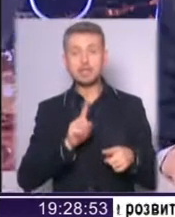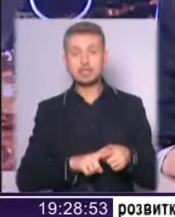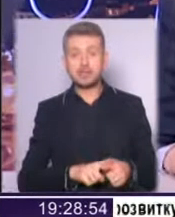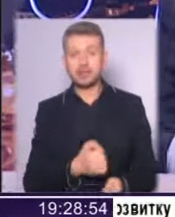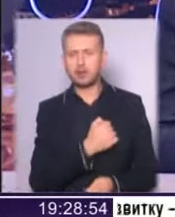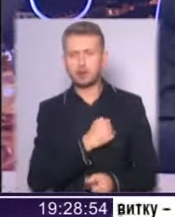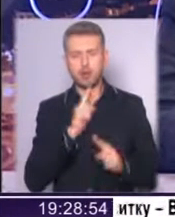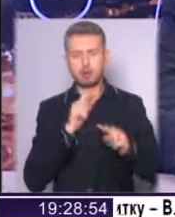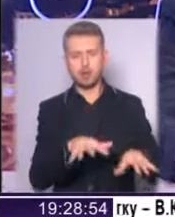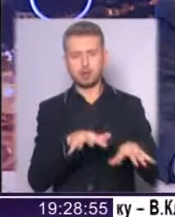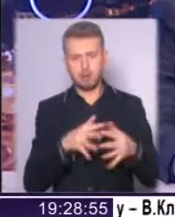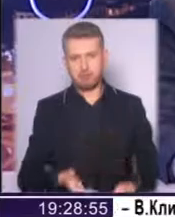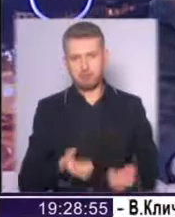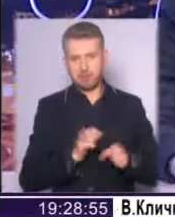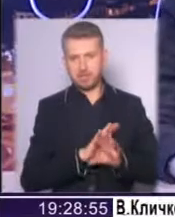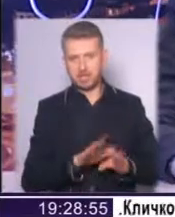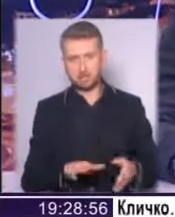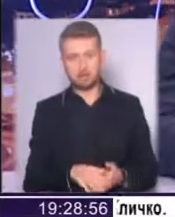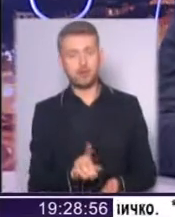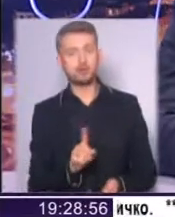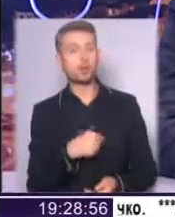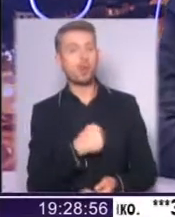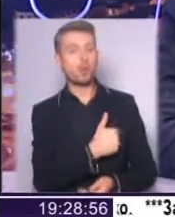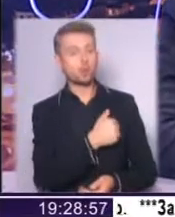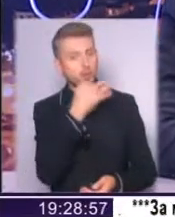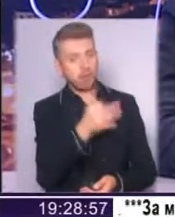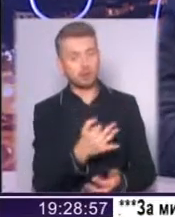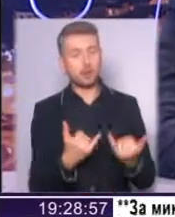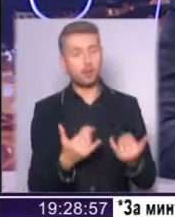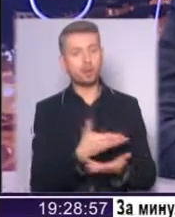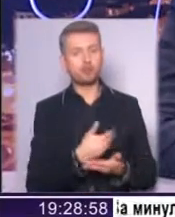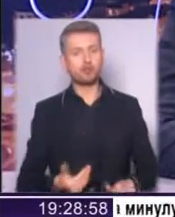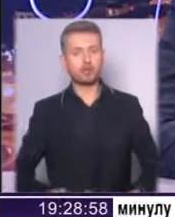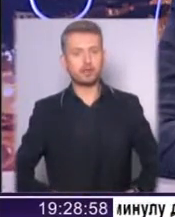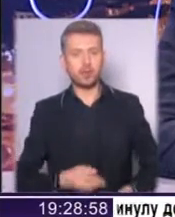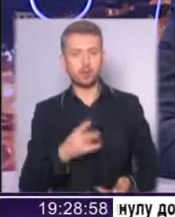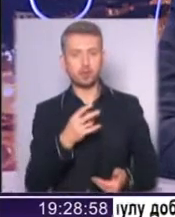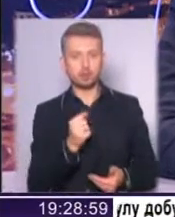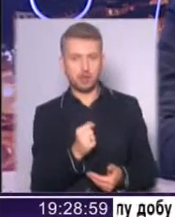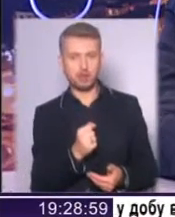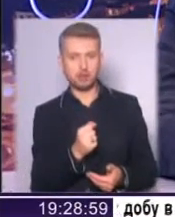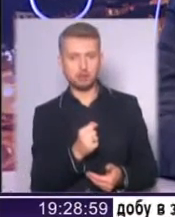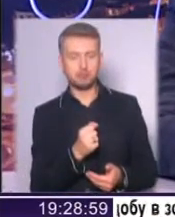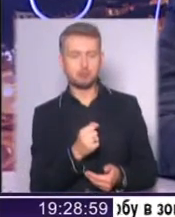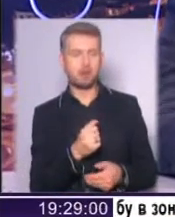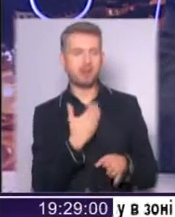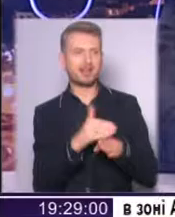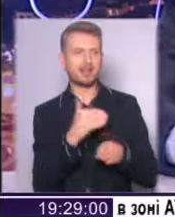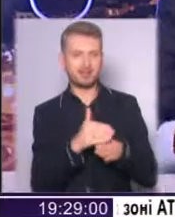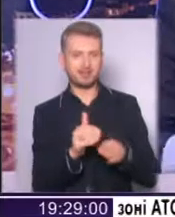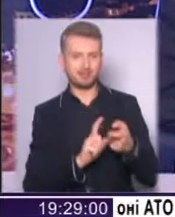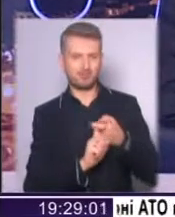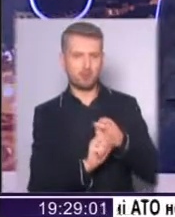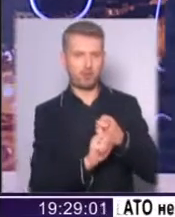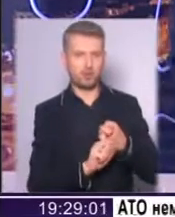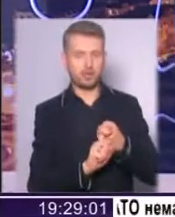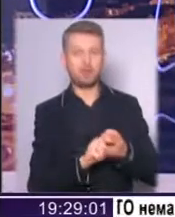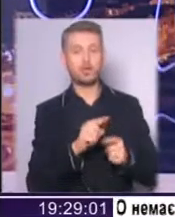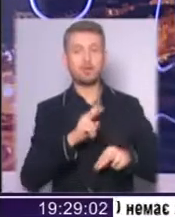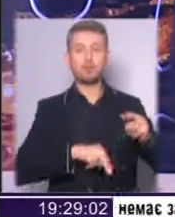про повернення стратегічних підприємств в державну власність і так далі. Зміни до податкового кодексу, цю прогресивну школу,